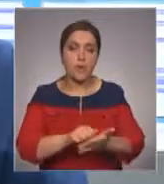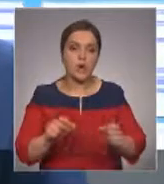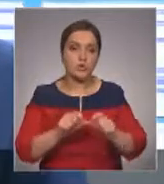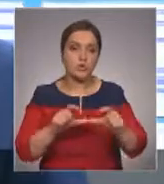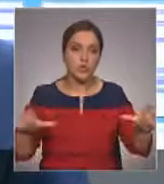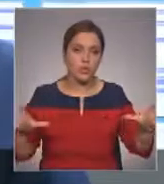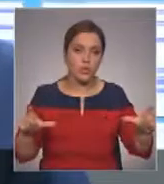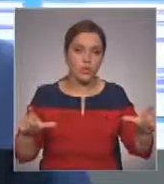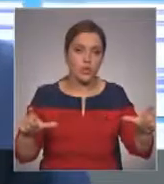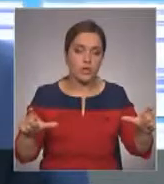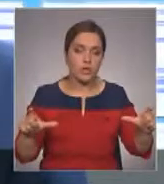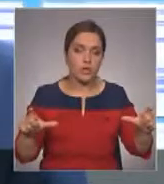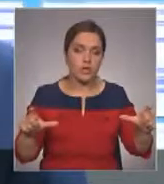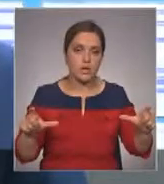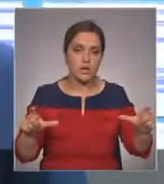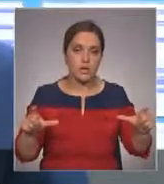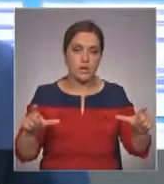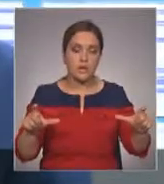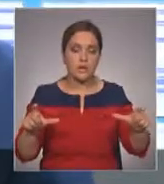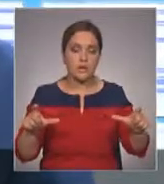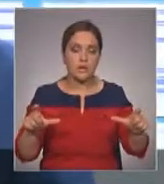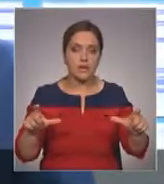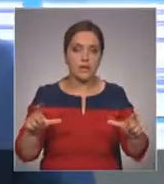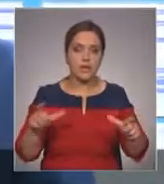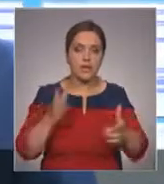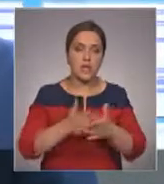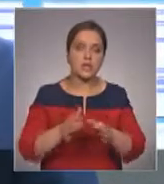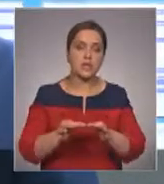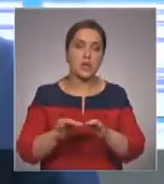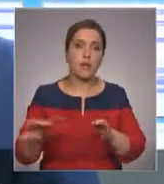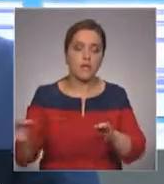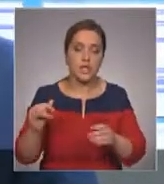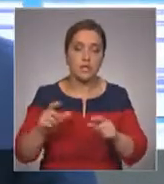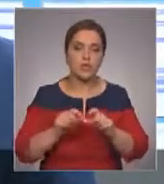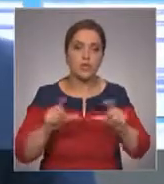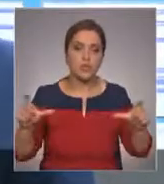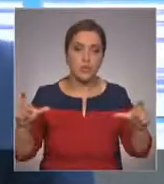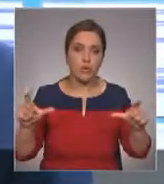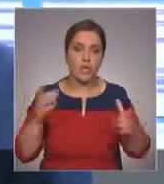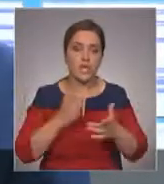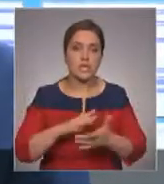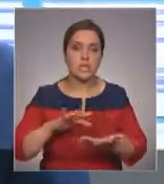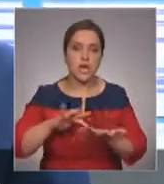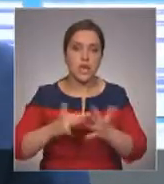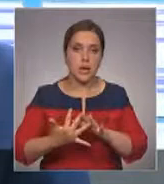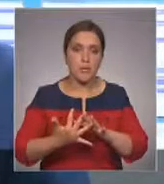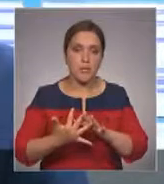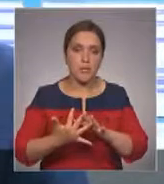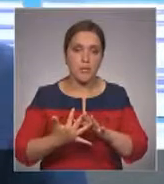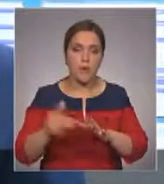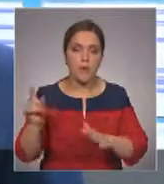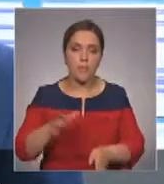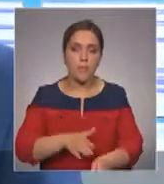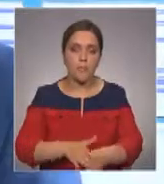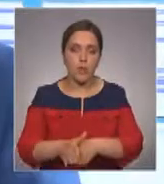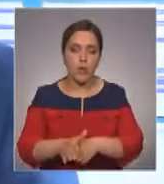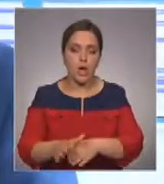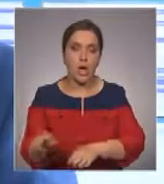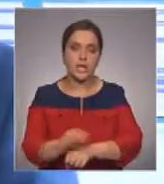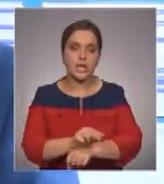районе школа имени Тевермасина и школа в Новопавловке-Теректинского района, они уже капитально